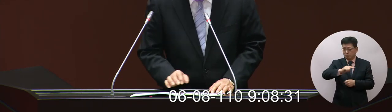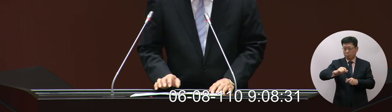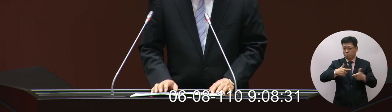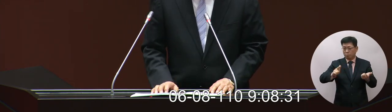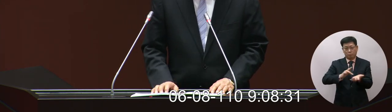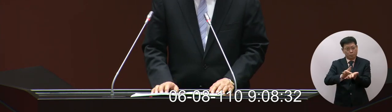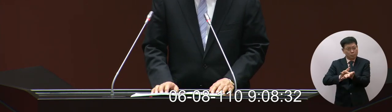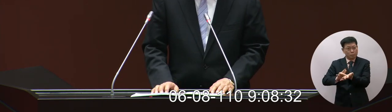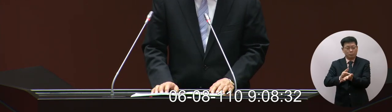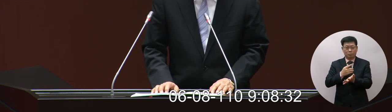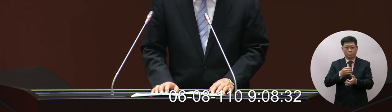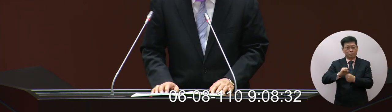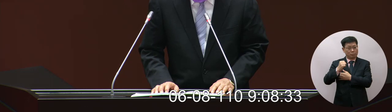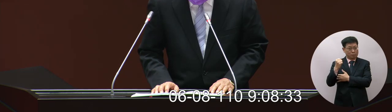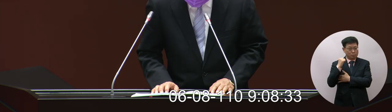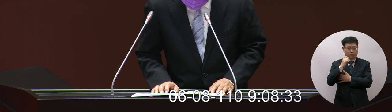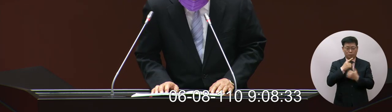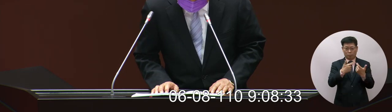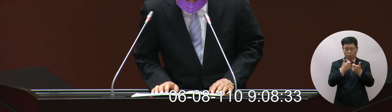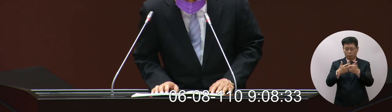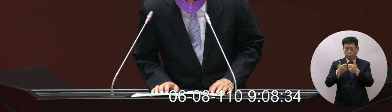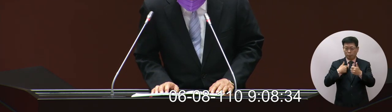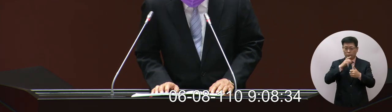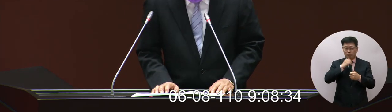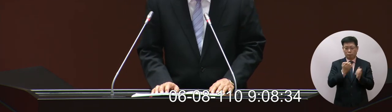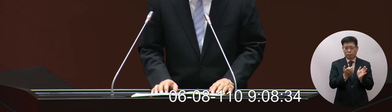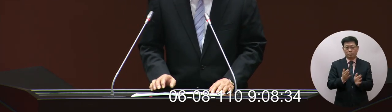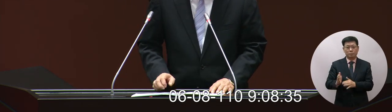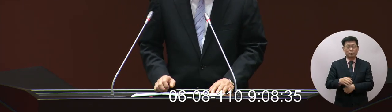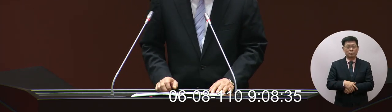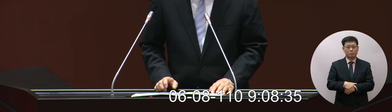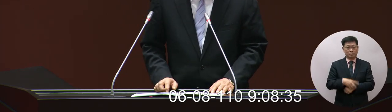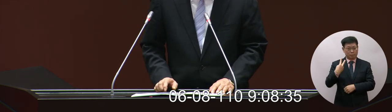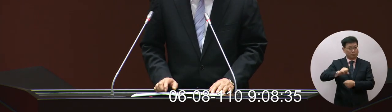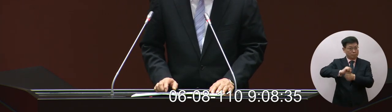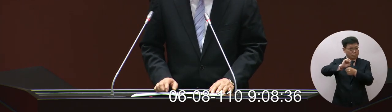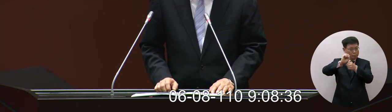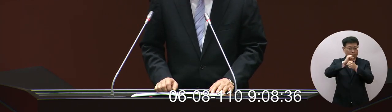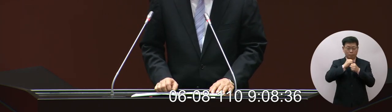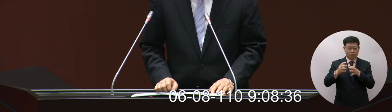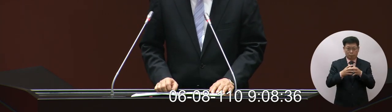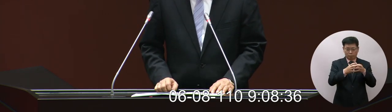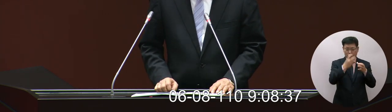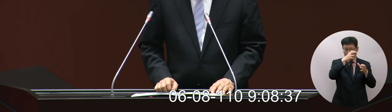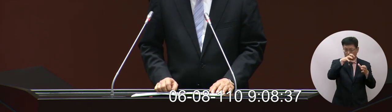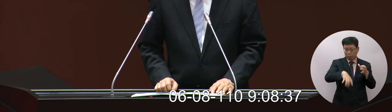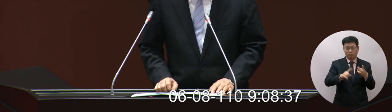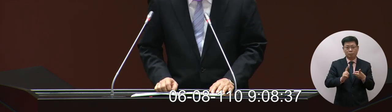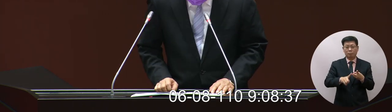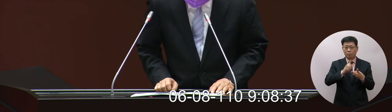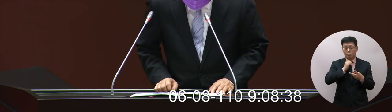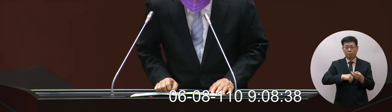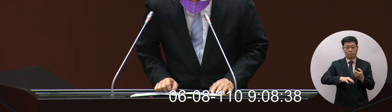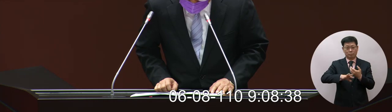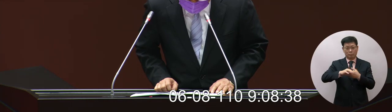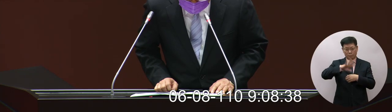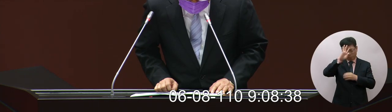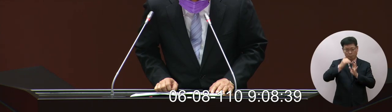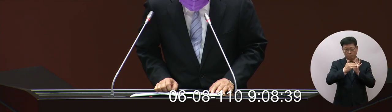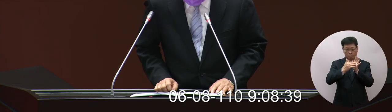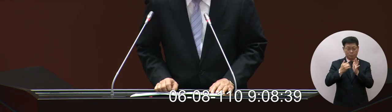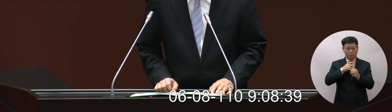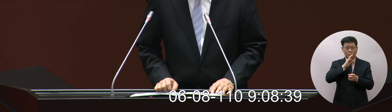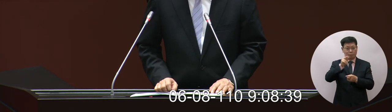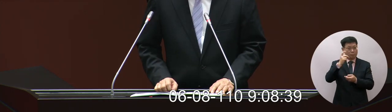药品、强化应变应验准备、增设集中检疫所跟防疫旅馆、